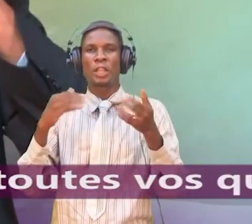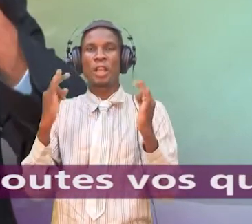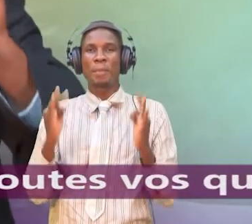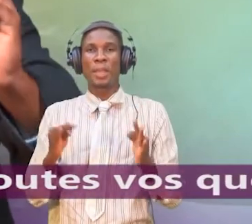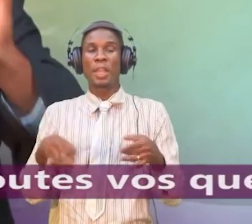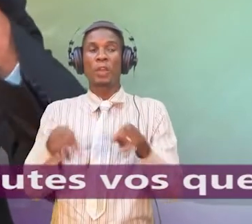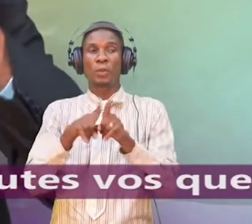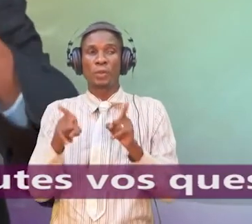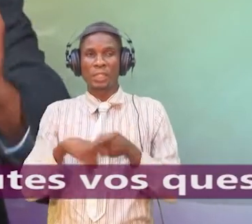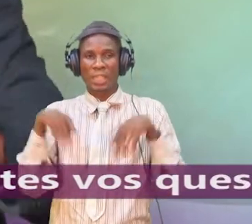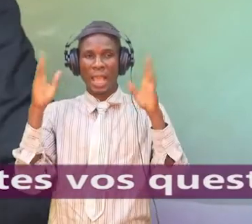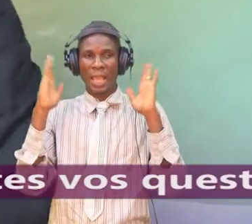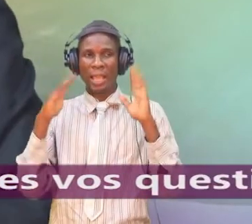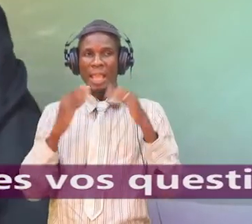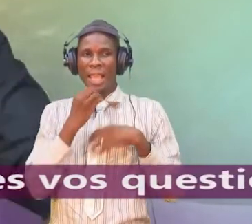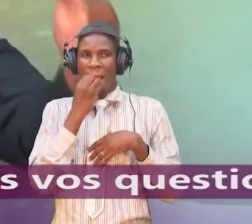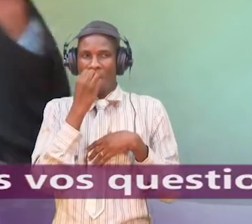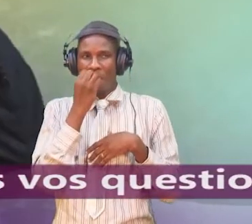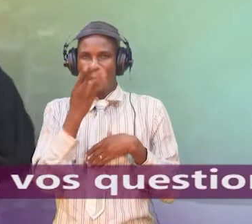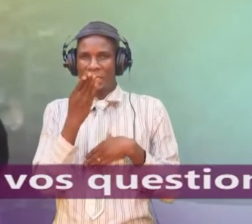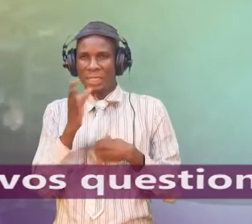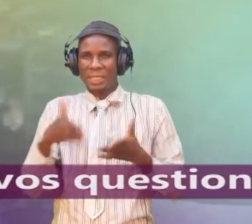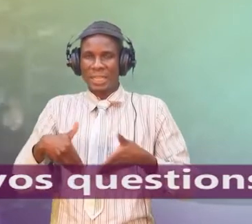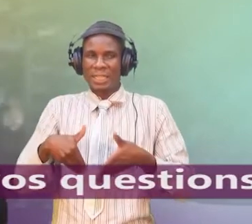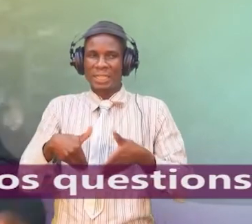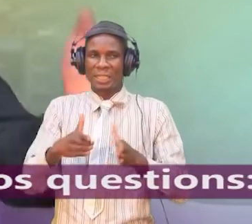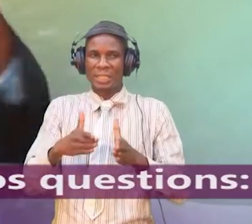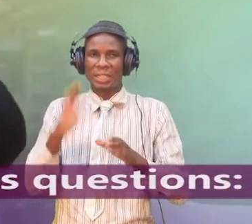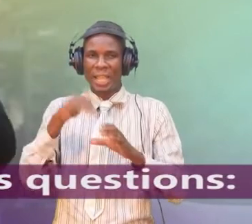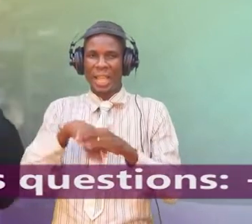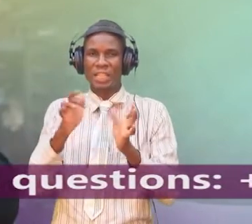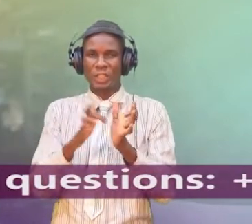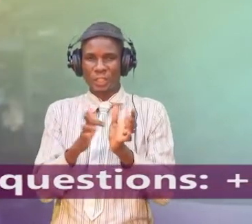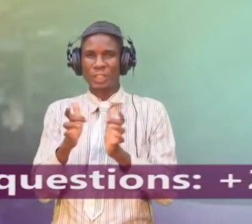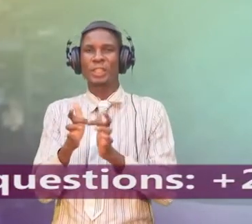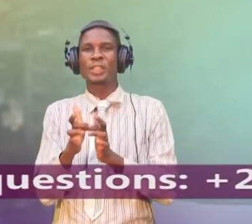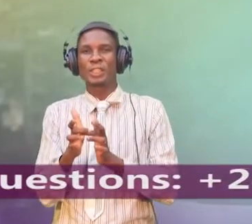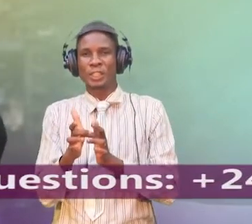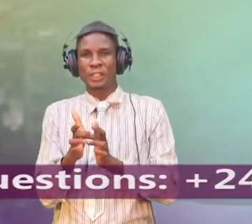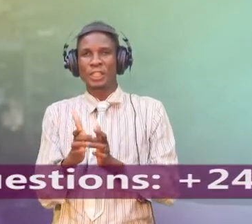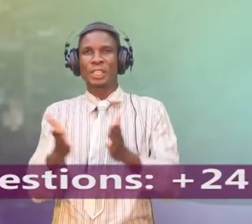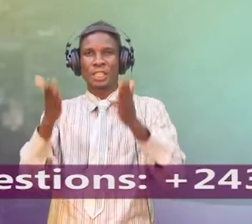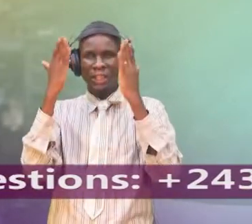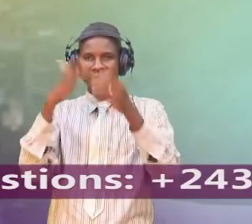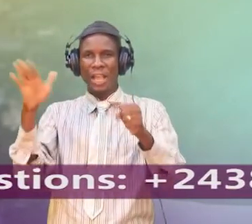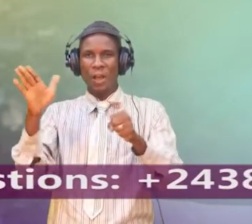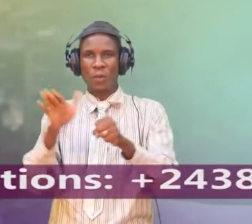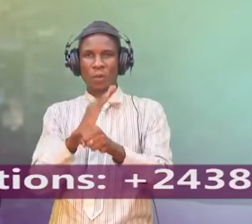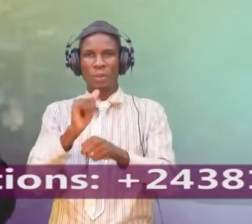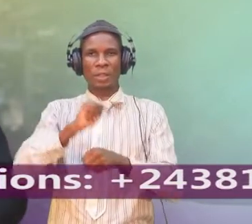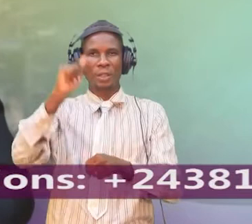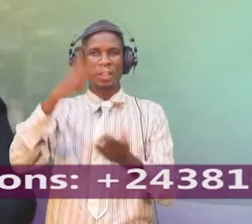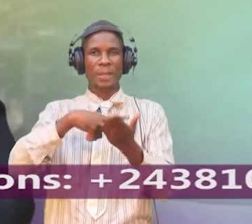biso kasi ezali pe ya mwana na mpate. Jambi ezali na nzela na ye, na nzela ya Yesu